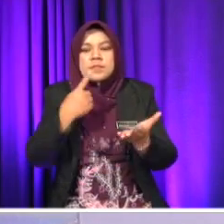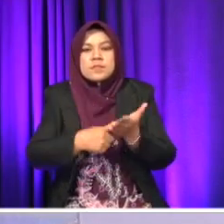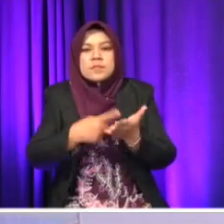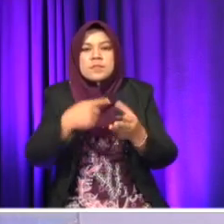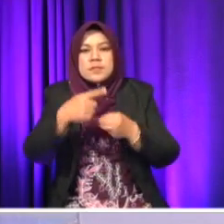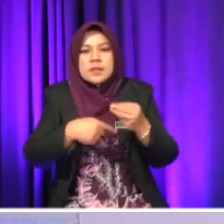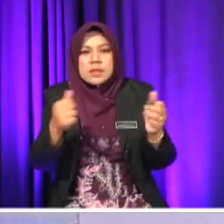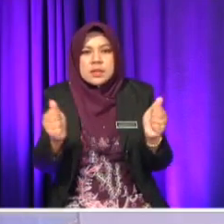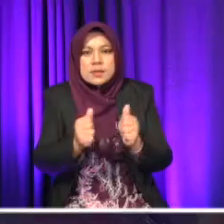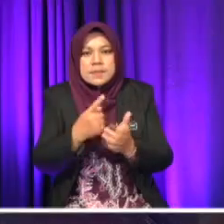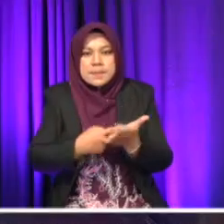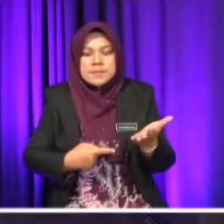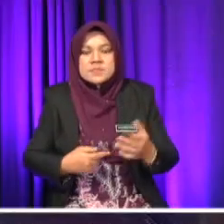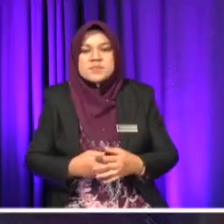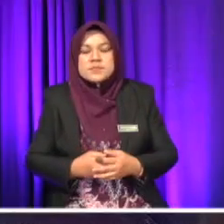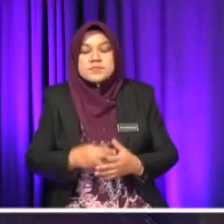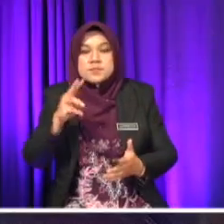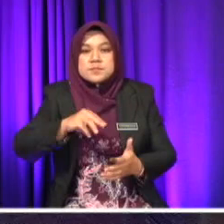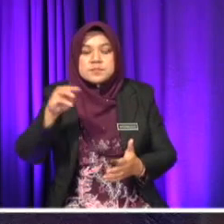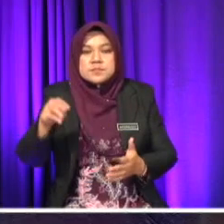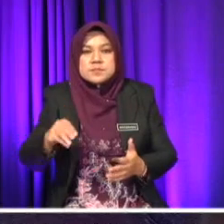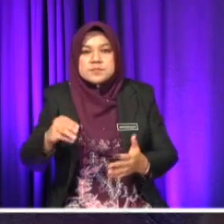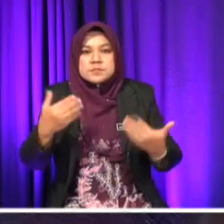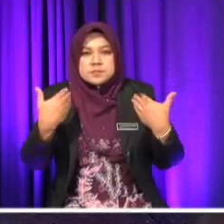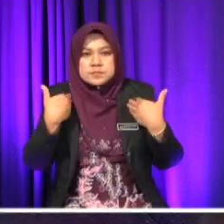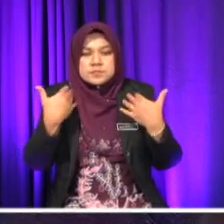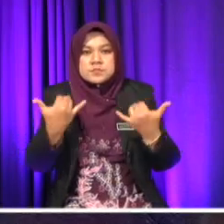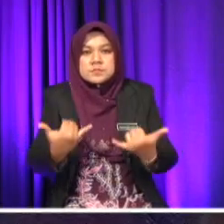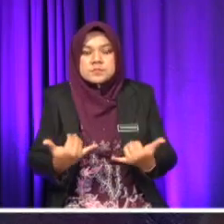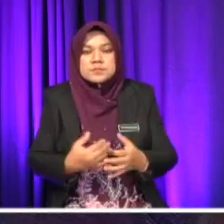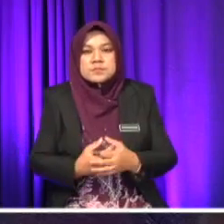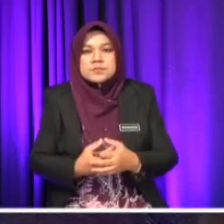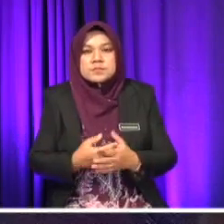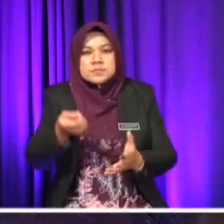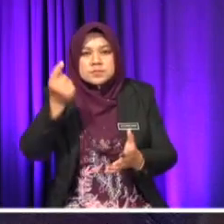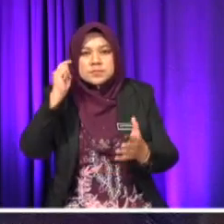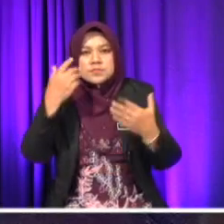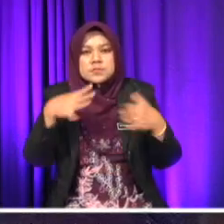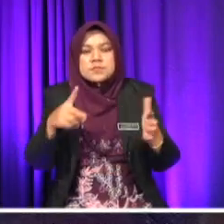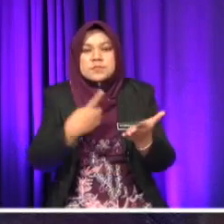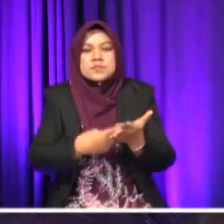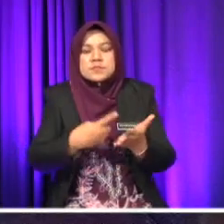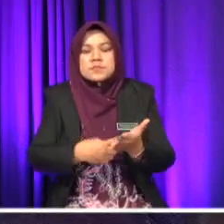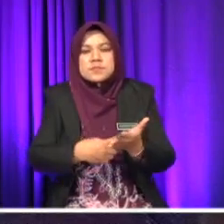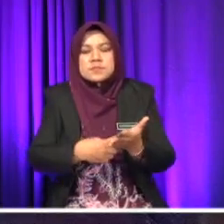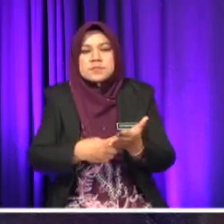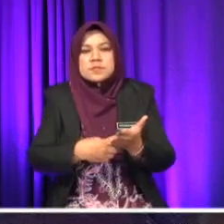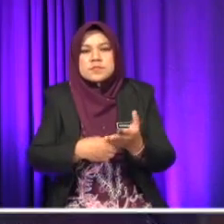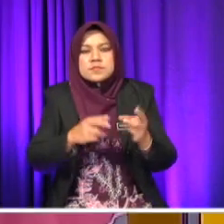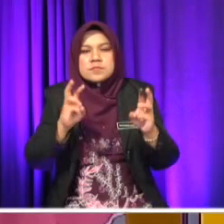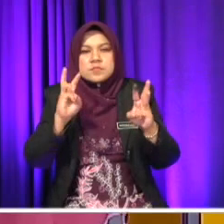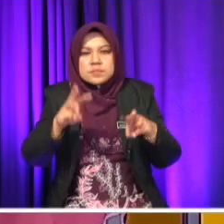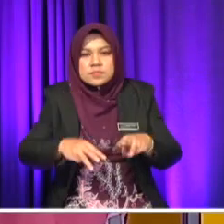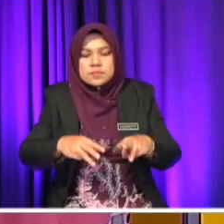jadilah Irfan dan juga murid-murid yang berada dalam Google ini Wibawa dia punya